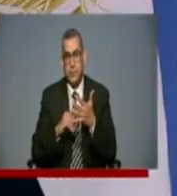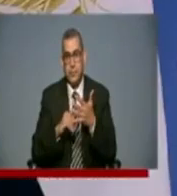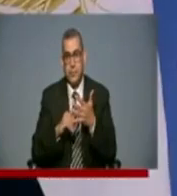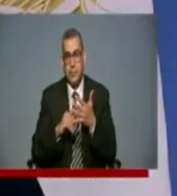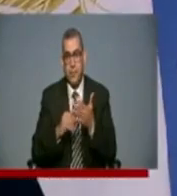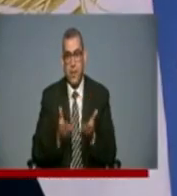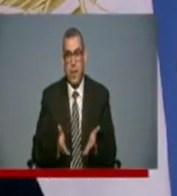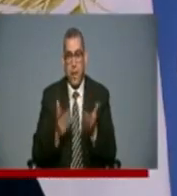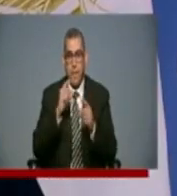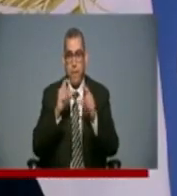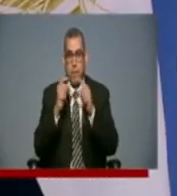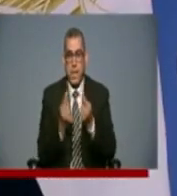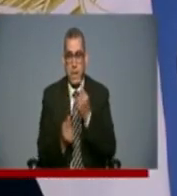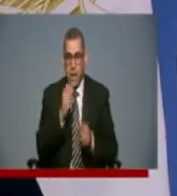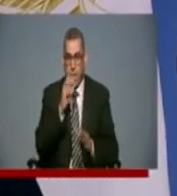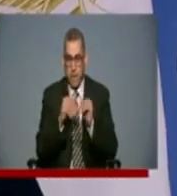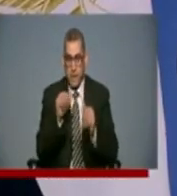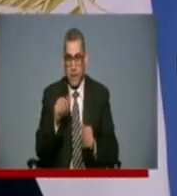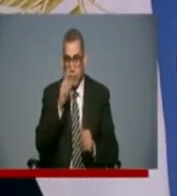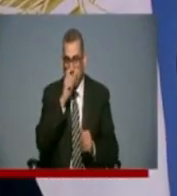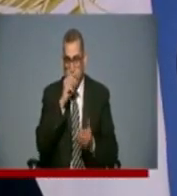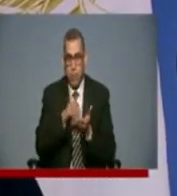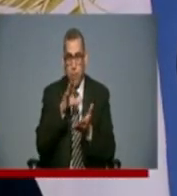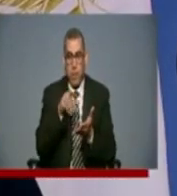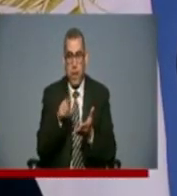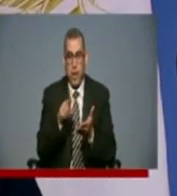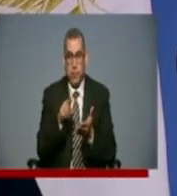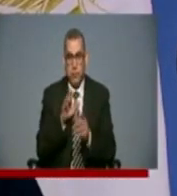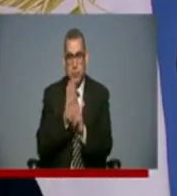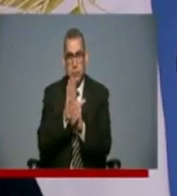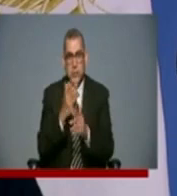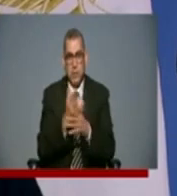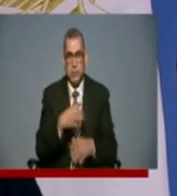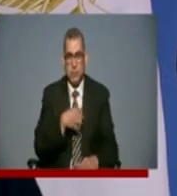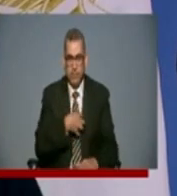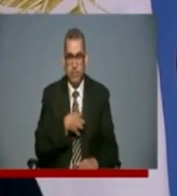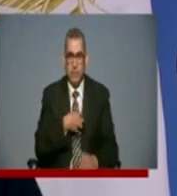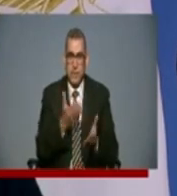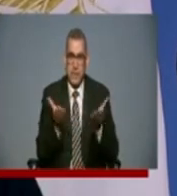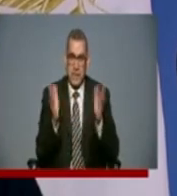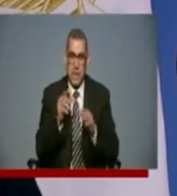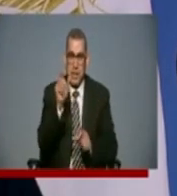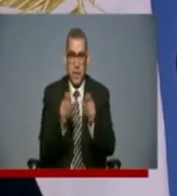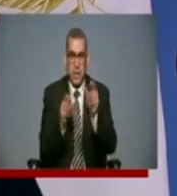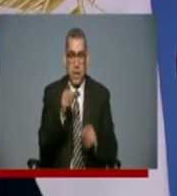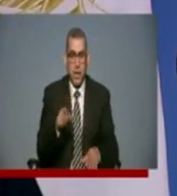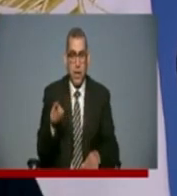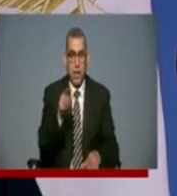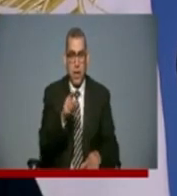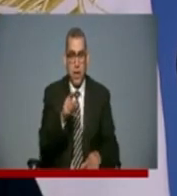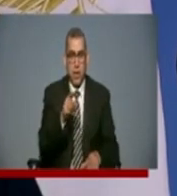على الأسر المصرية. نستمع مع حضراتكم بقى ونشوف وجهة نظر الأحزاب